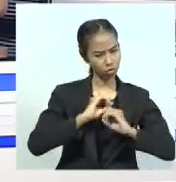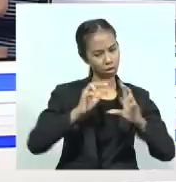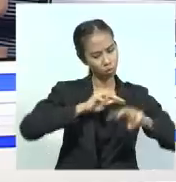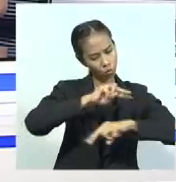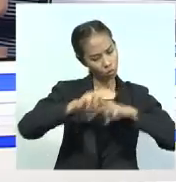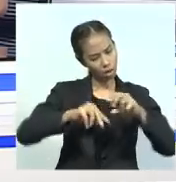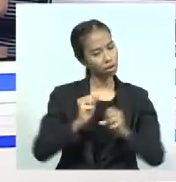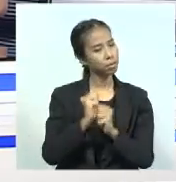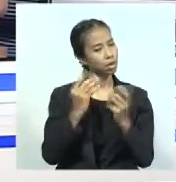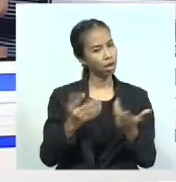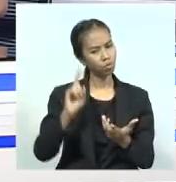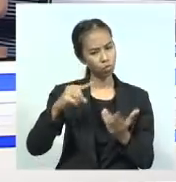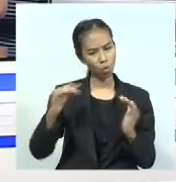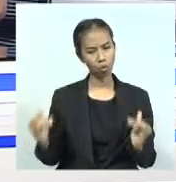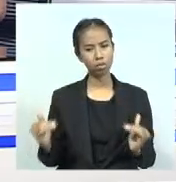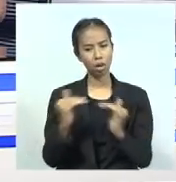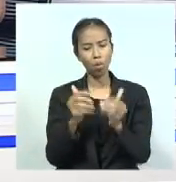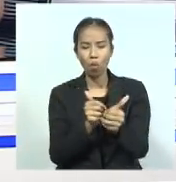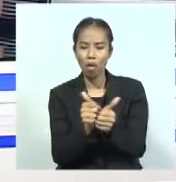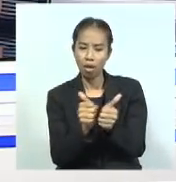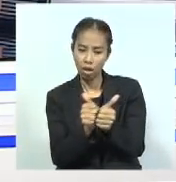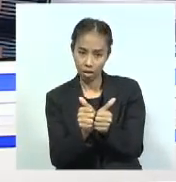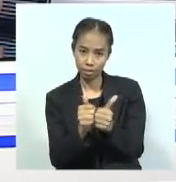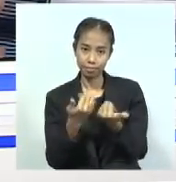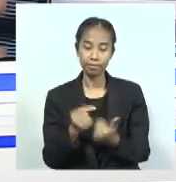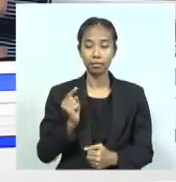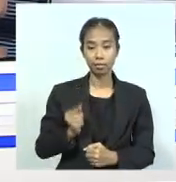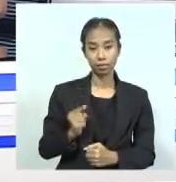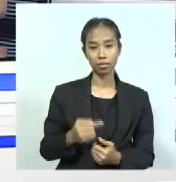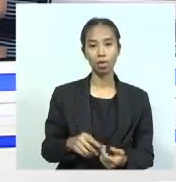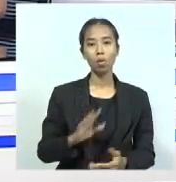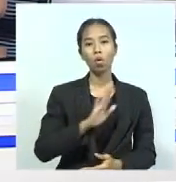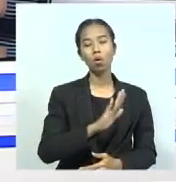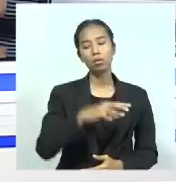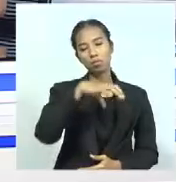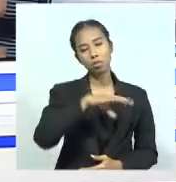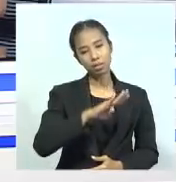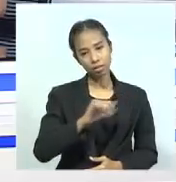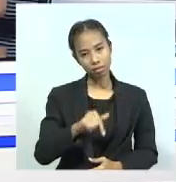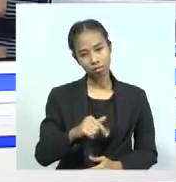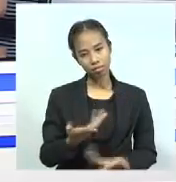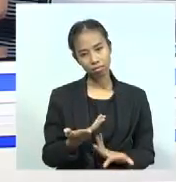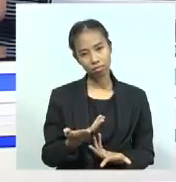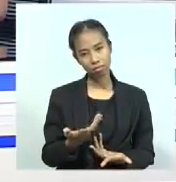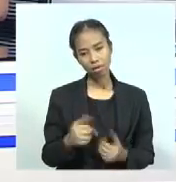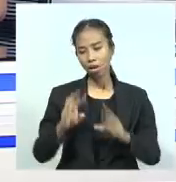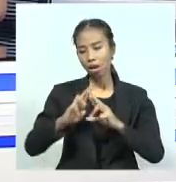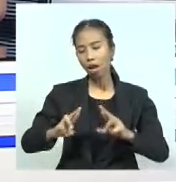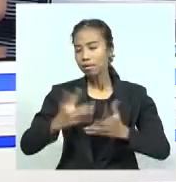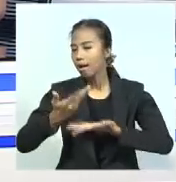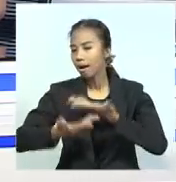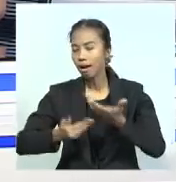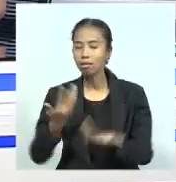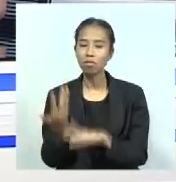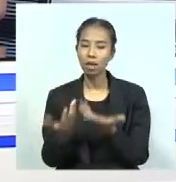ในการดูแลอย่างไรให้เกิดความเท่าเทียมกันในการแข่งขันท่านบอกว่าจริงๆเนี่ยผู้ประกอบการเนี่ยสามารถที่จะขายได้ไม่ว่าจะเป็นอ